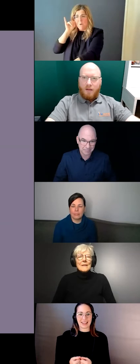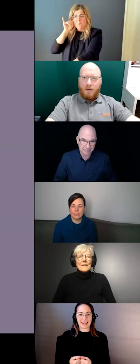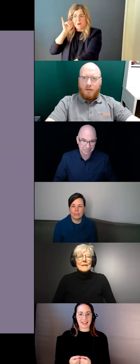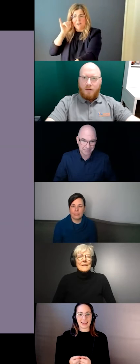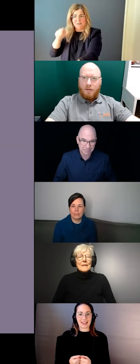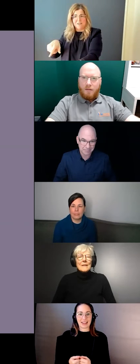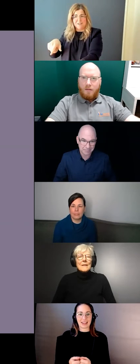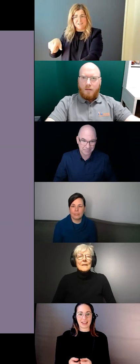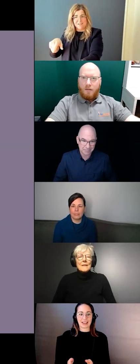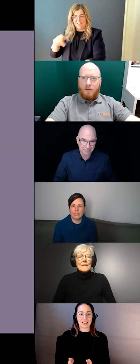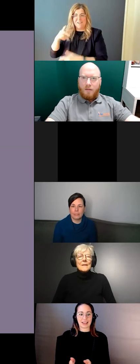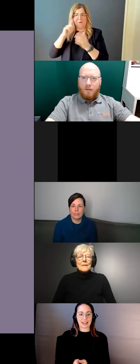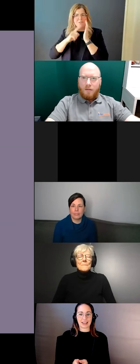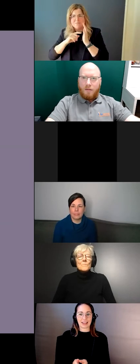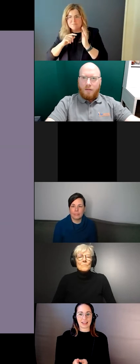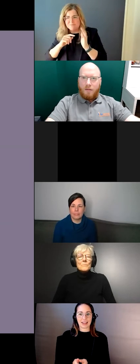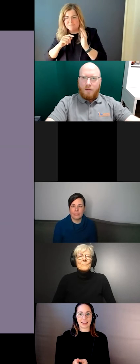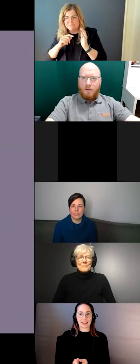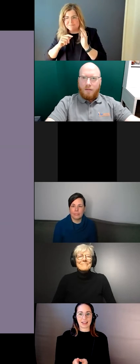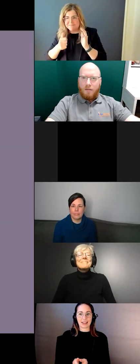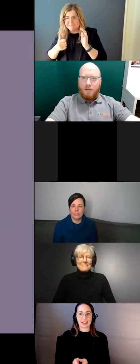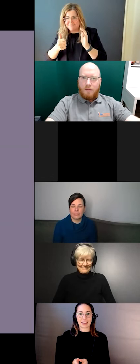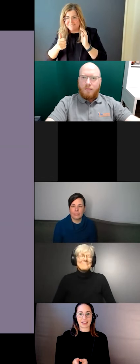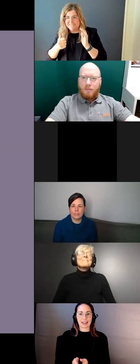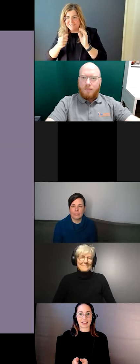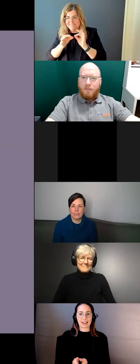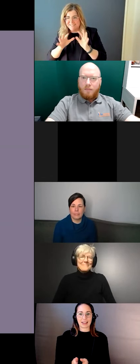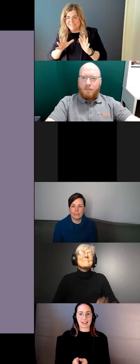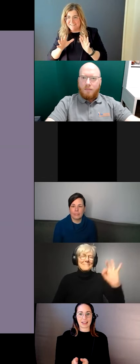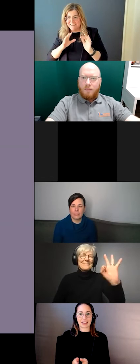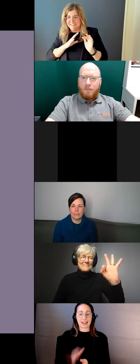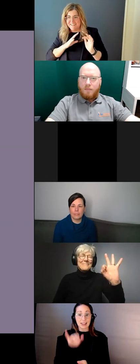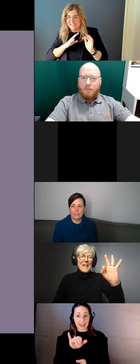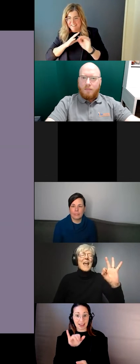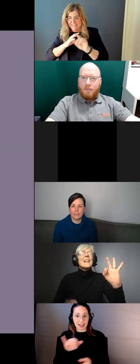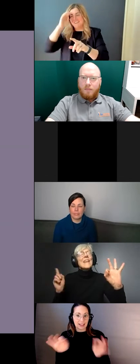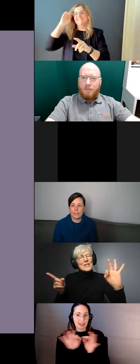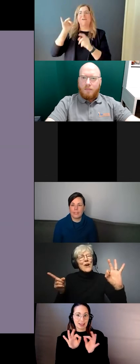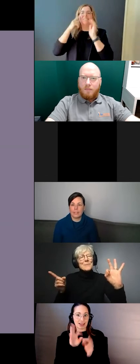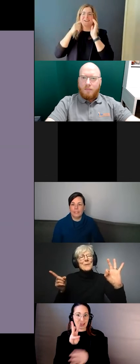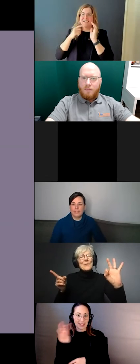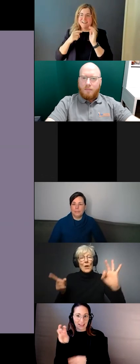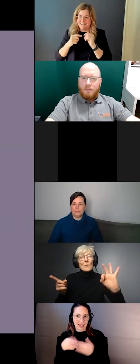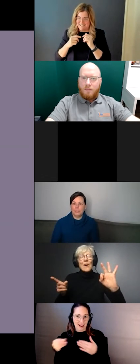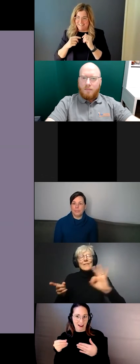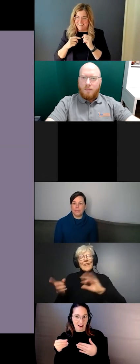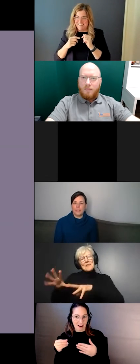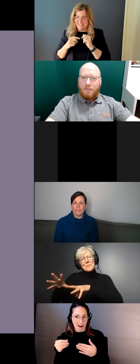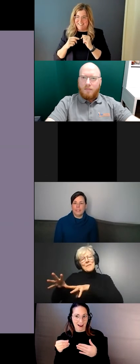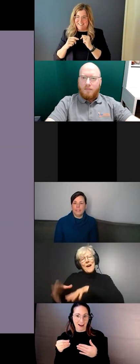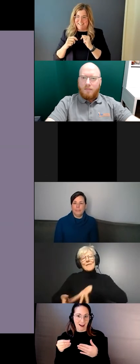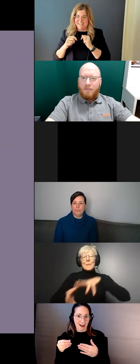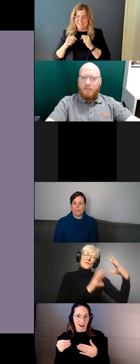We had talked about that alarm for $600. C'est ça que ça coûte $600. Lee a parlé de